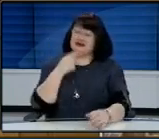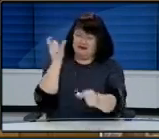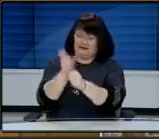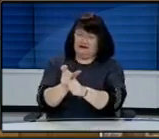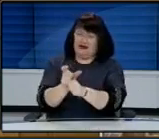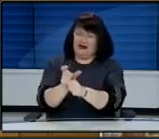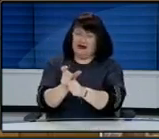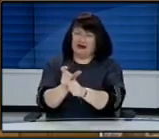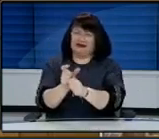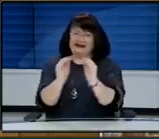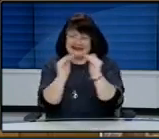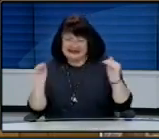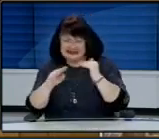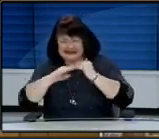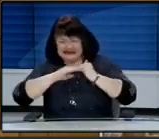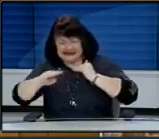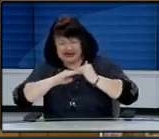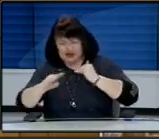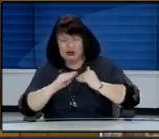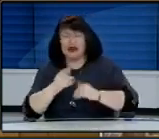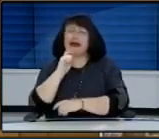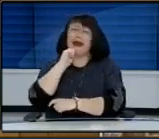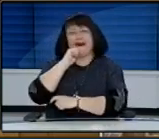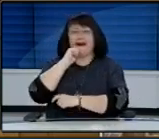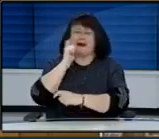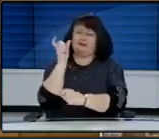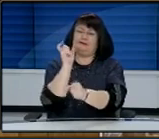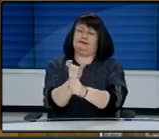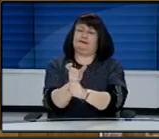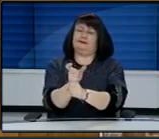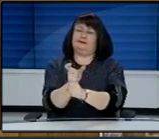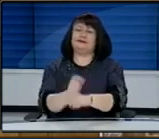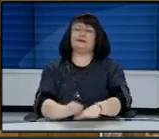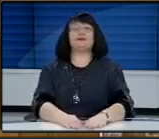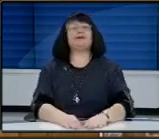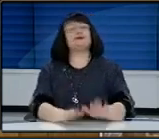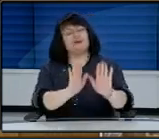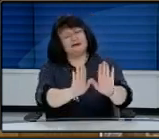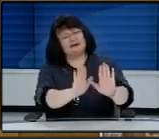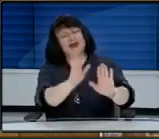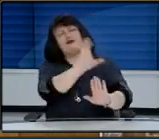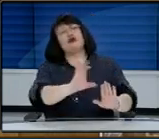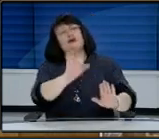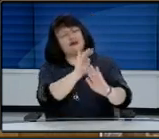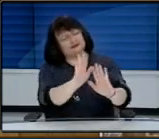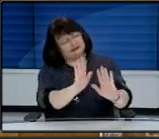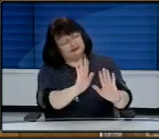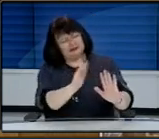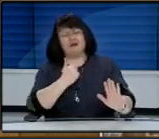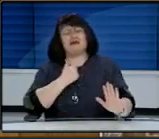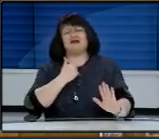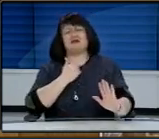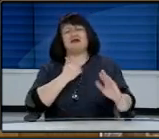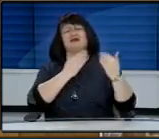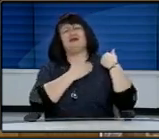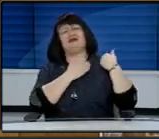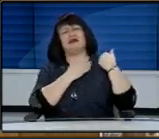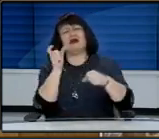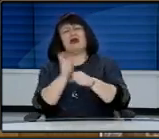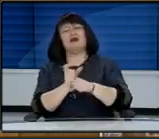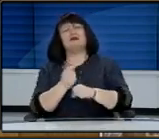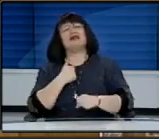πότε συνοριοφύλακας, πότε δεσμοφύλακας, που καθησυχάζει την υπόλοιπη Ευρώπη ότι θα κάνει αντί για αυτήν